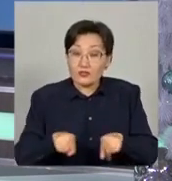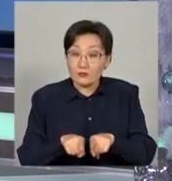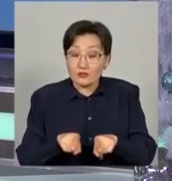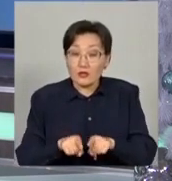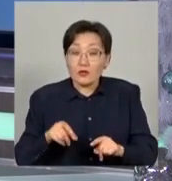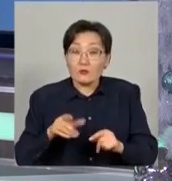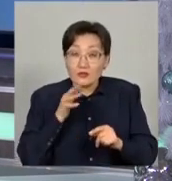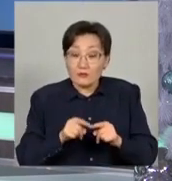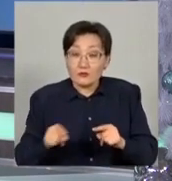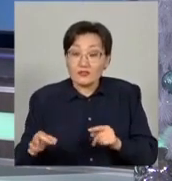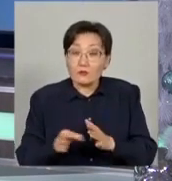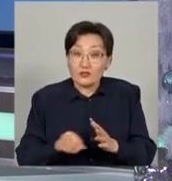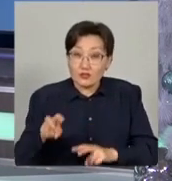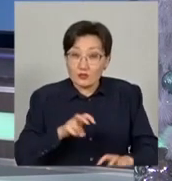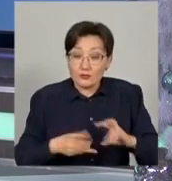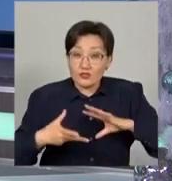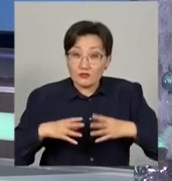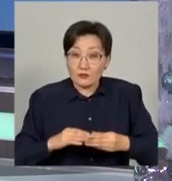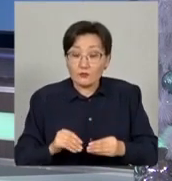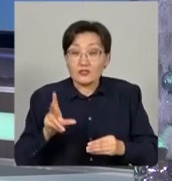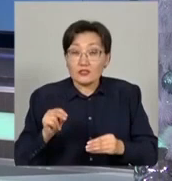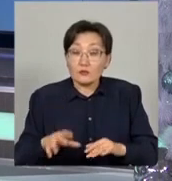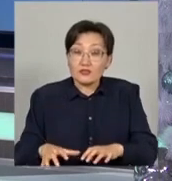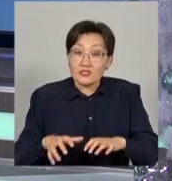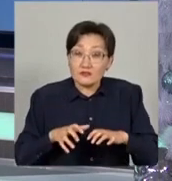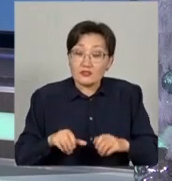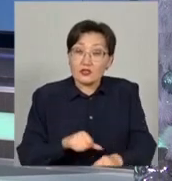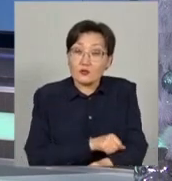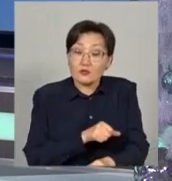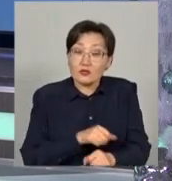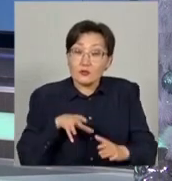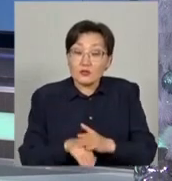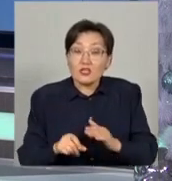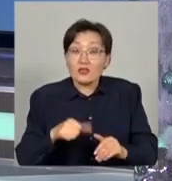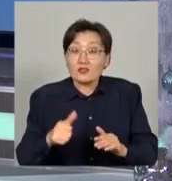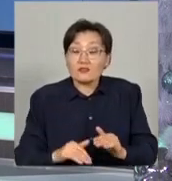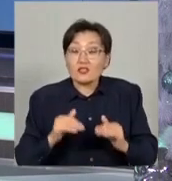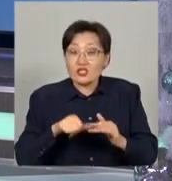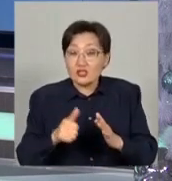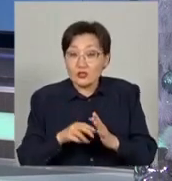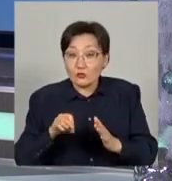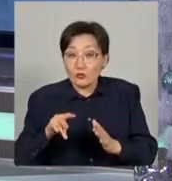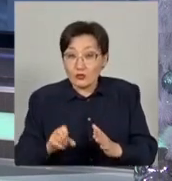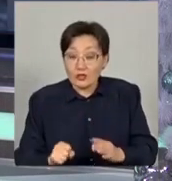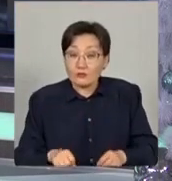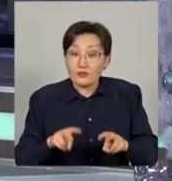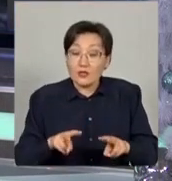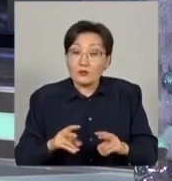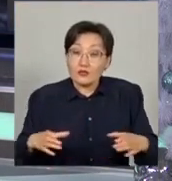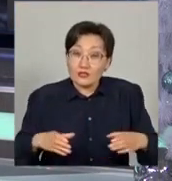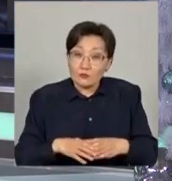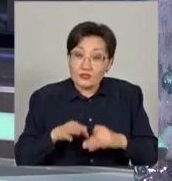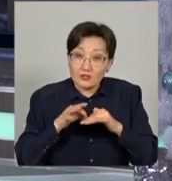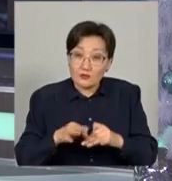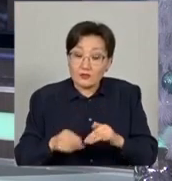образом в ходе оперативных обысков общее количество изъятых веществ составила свыше 16 тонн сейчас сотрудники комитета